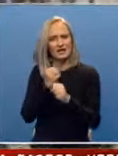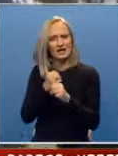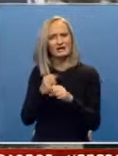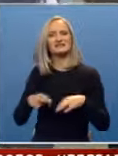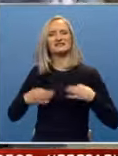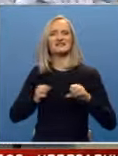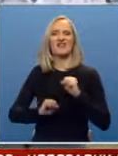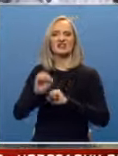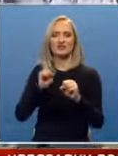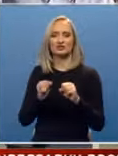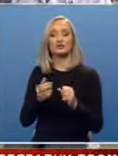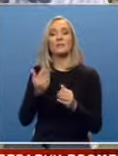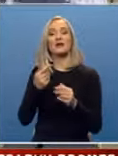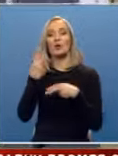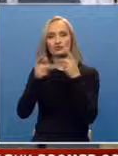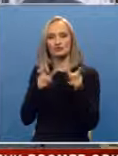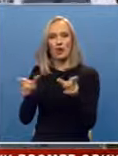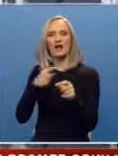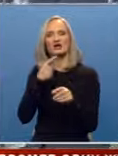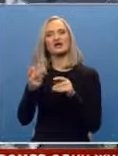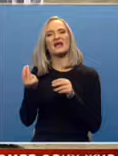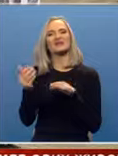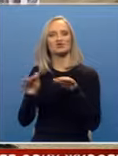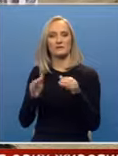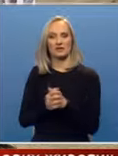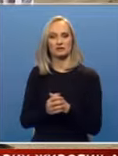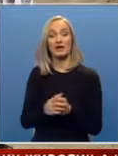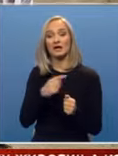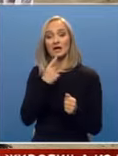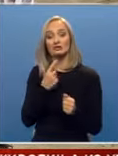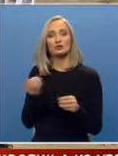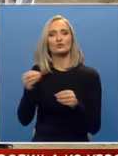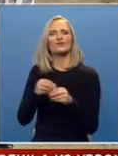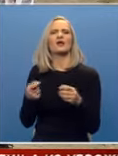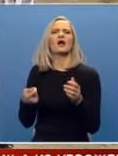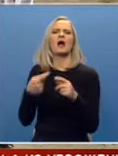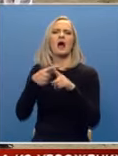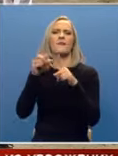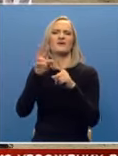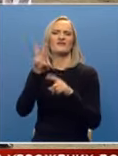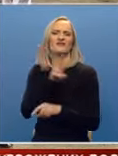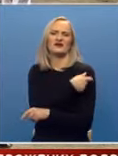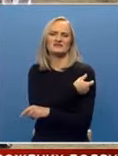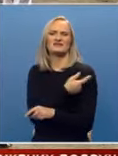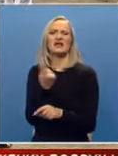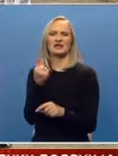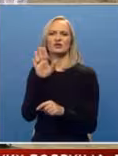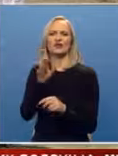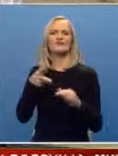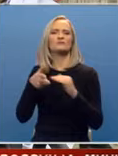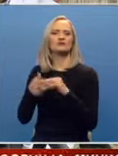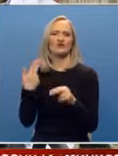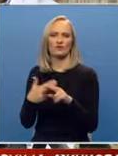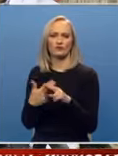zdravstvene zaštite je da preventivno djeluje, kaže resorni ministar. Dodao da je i uvođenje HPV vakcine jedan takav u prevenciji